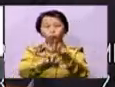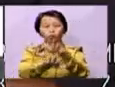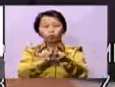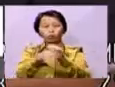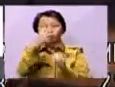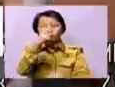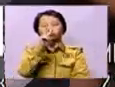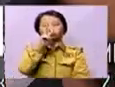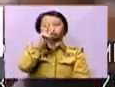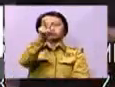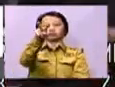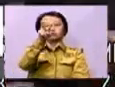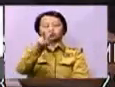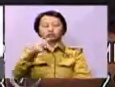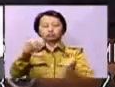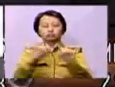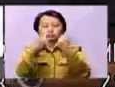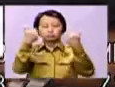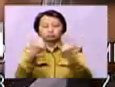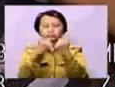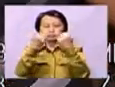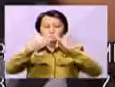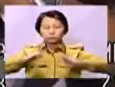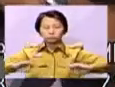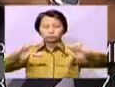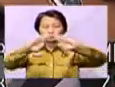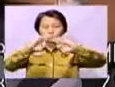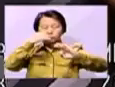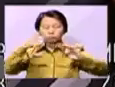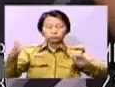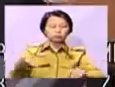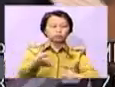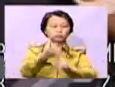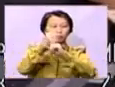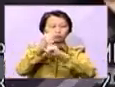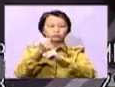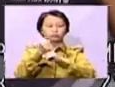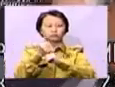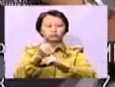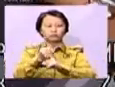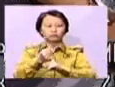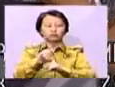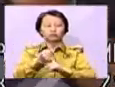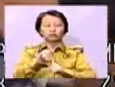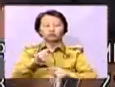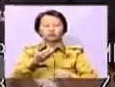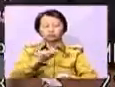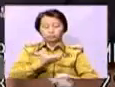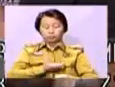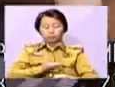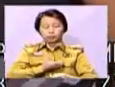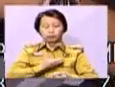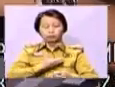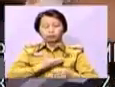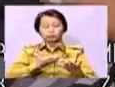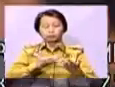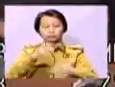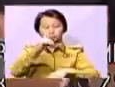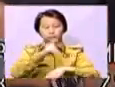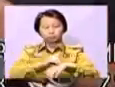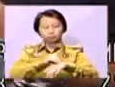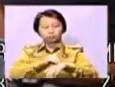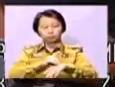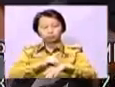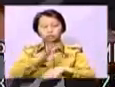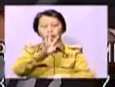untuk menyaksikan perlawanan akhir untuk merebut ibu segala pingat bagi sukan C ini di